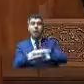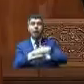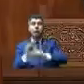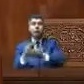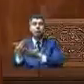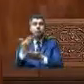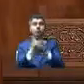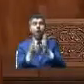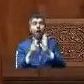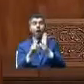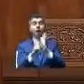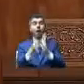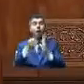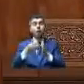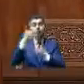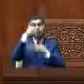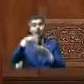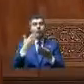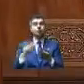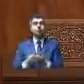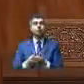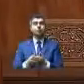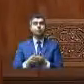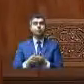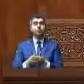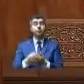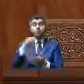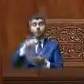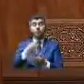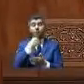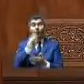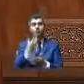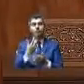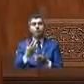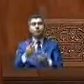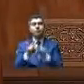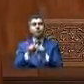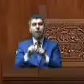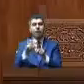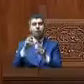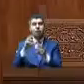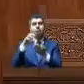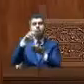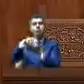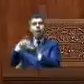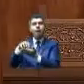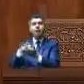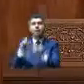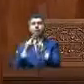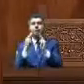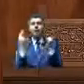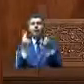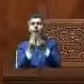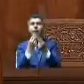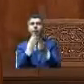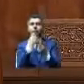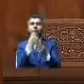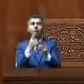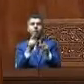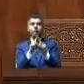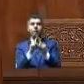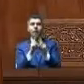للالتزامات الدولية لبلادنا. طبعا كنعرفوا بلي كاين بعض الدول كيدافعوا على الصناعات ديالهم وكيدافعوا على المقاولات ديالهم من خلال